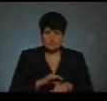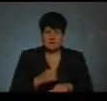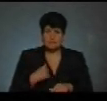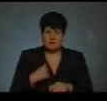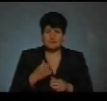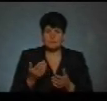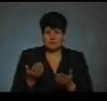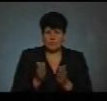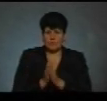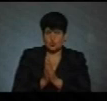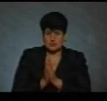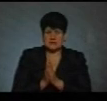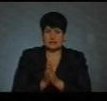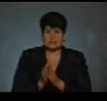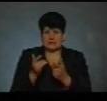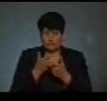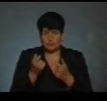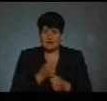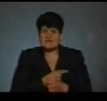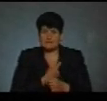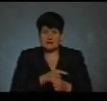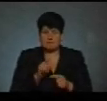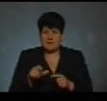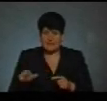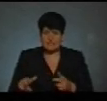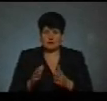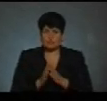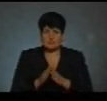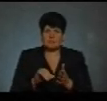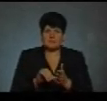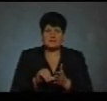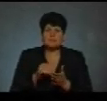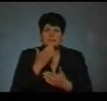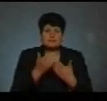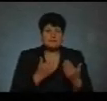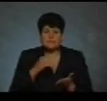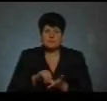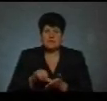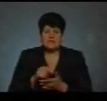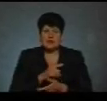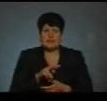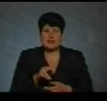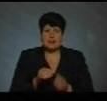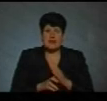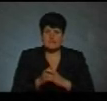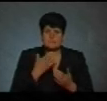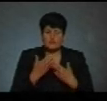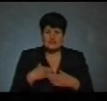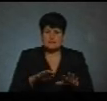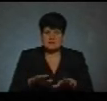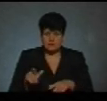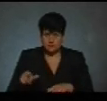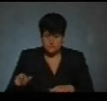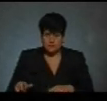витребували інформацію від медиків, опитували представників лаври, спілкувалися з місцевим населенням.